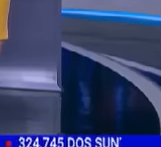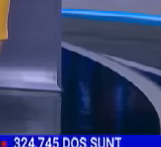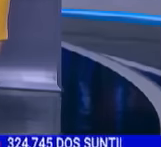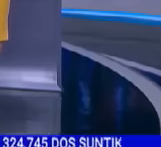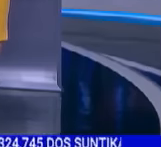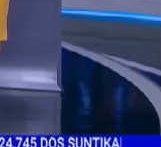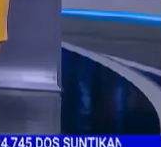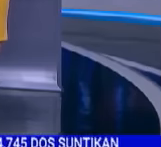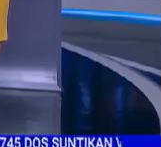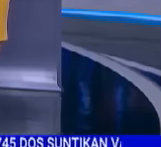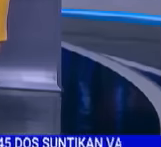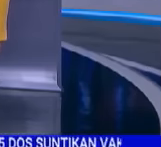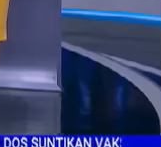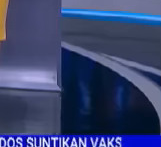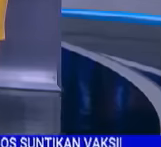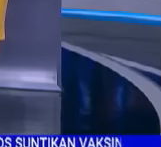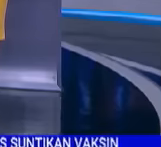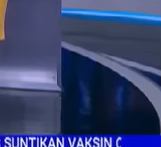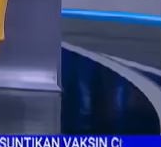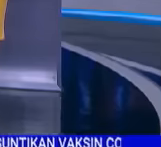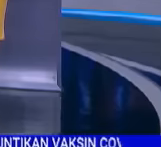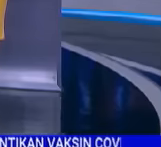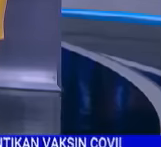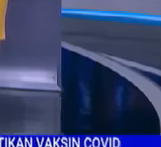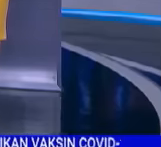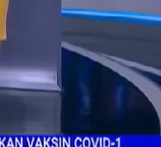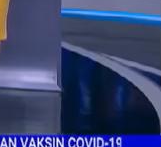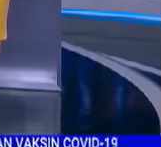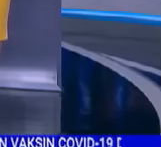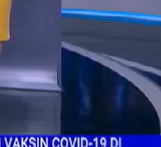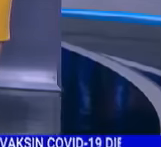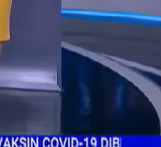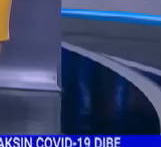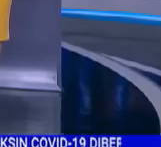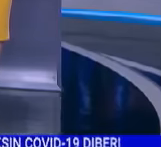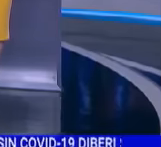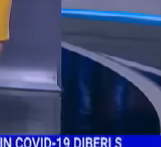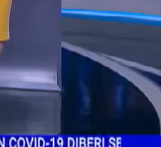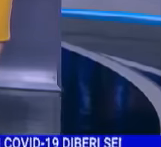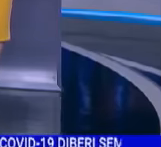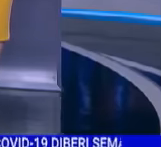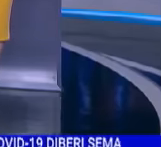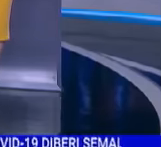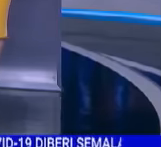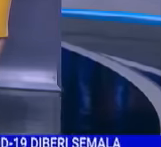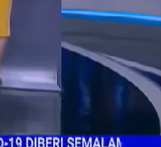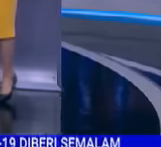Baitullah, Suatu Kerinduan selepas ini. Dengan itu, Assalamualaikum. Salam sejahtera.